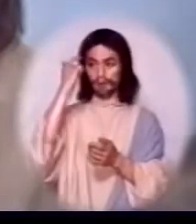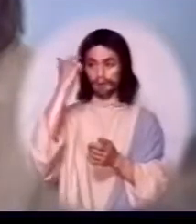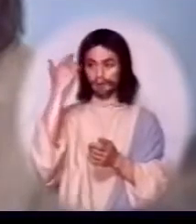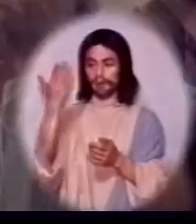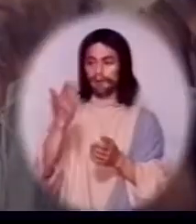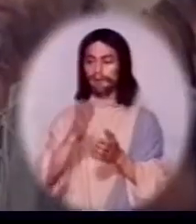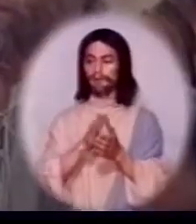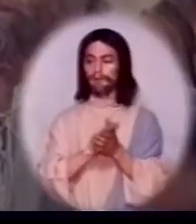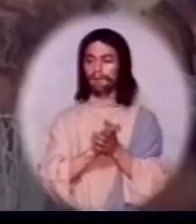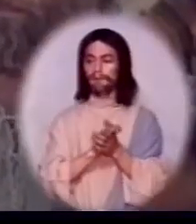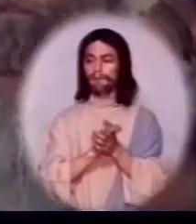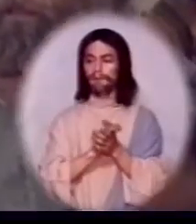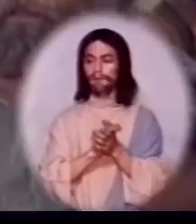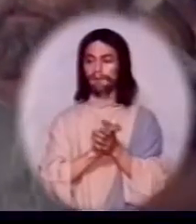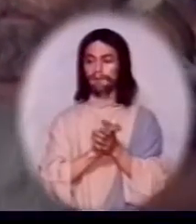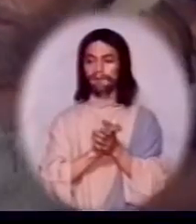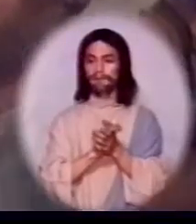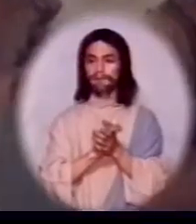누구라 하느냐?